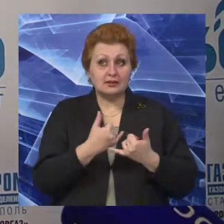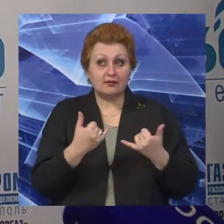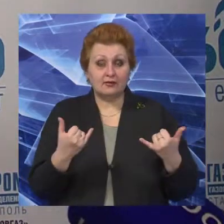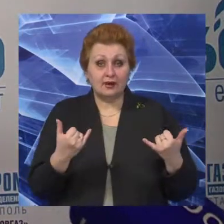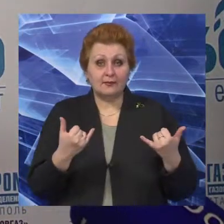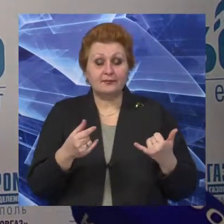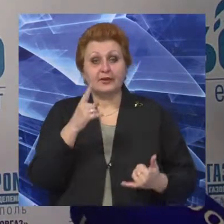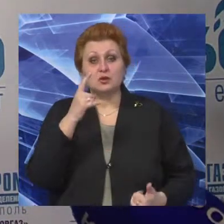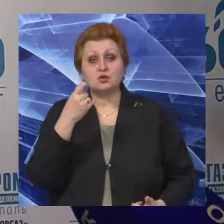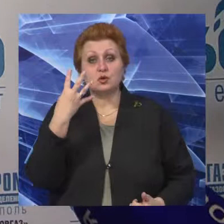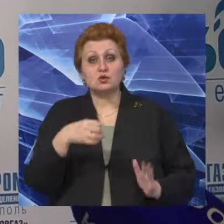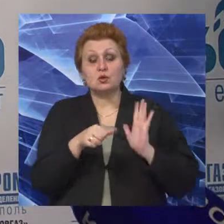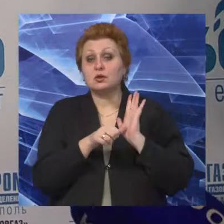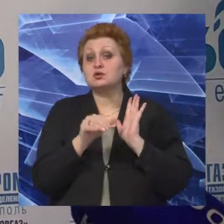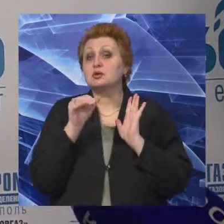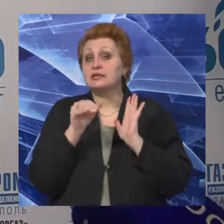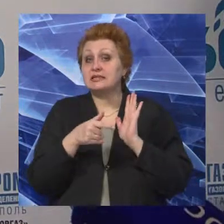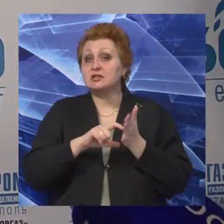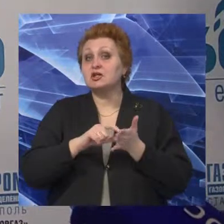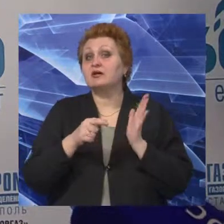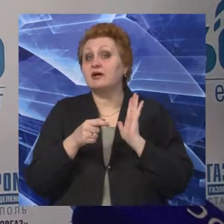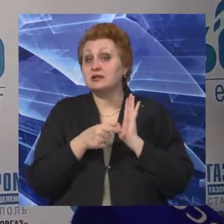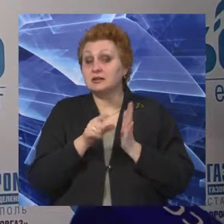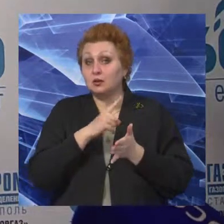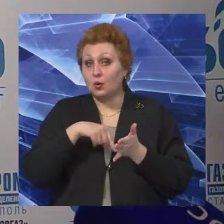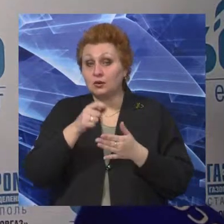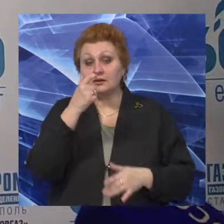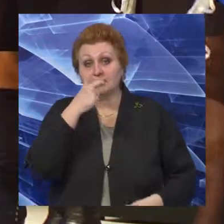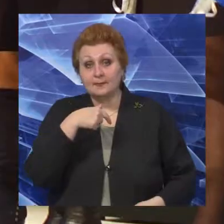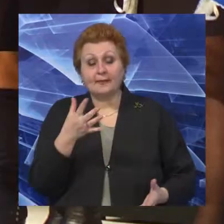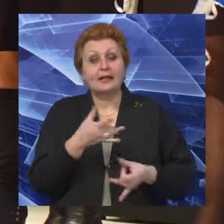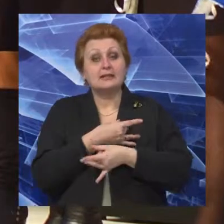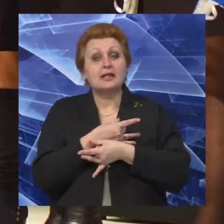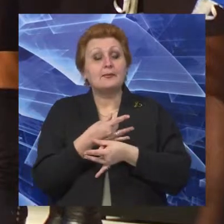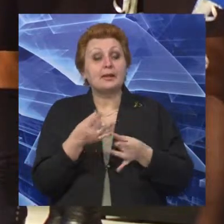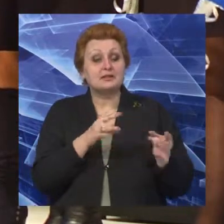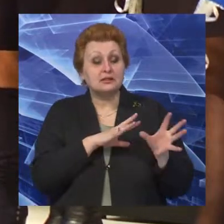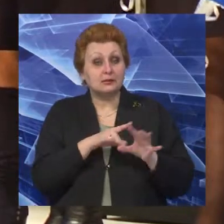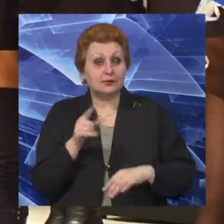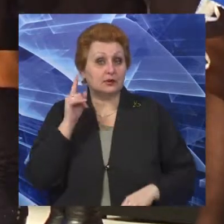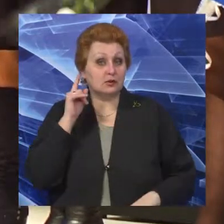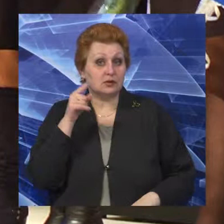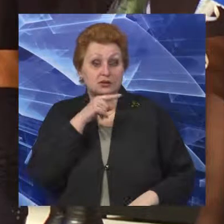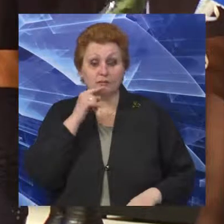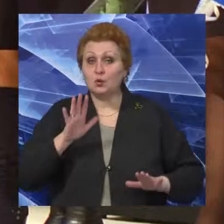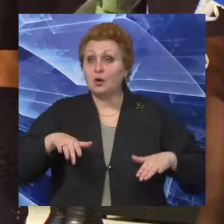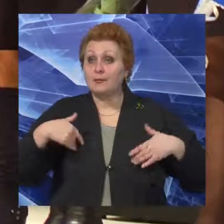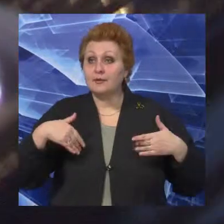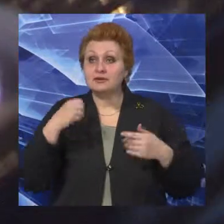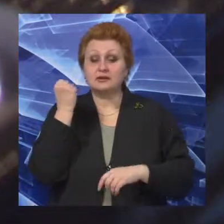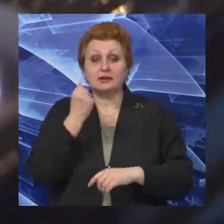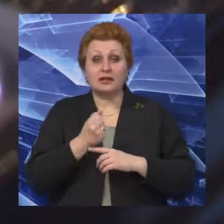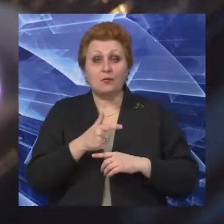газ 146 тысяч квартир города Ставрополя. На праздничной церемонии прозвучало немало